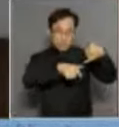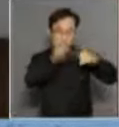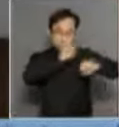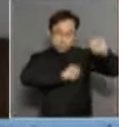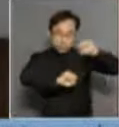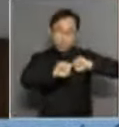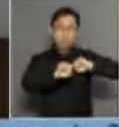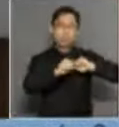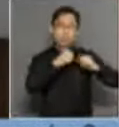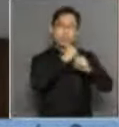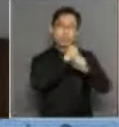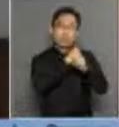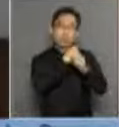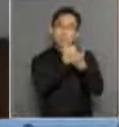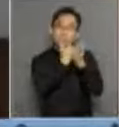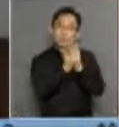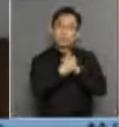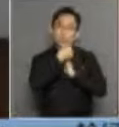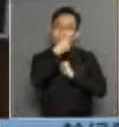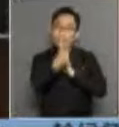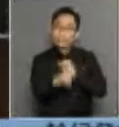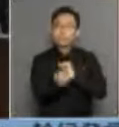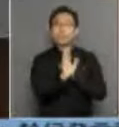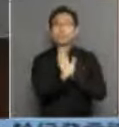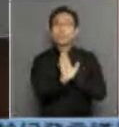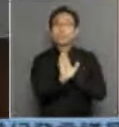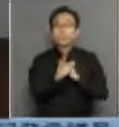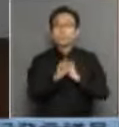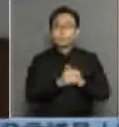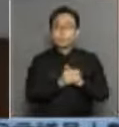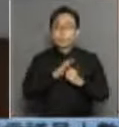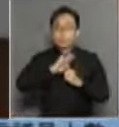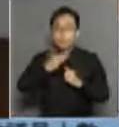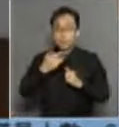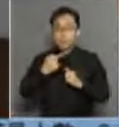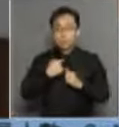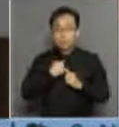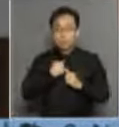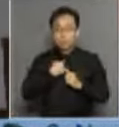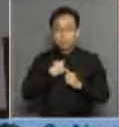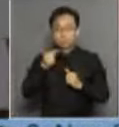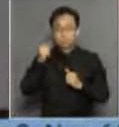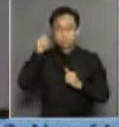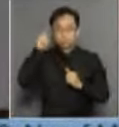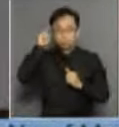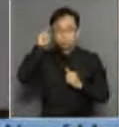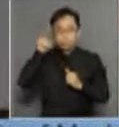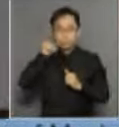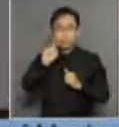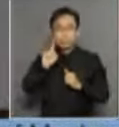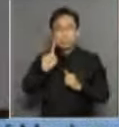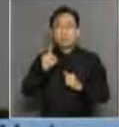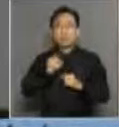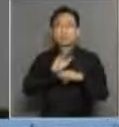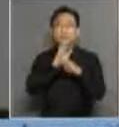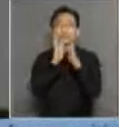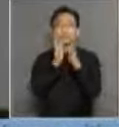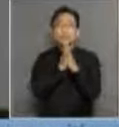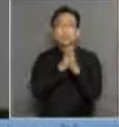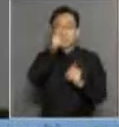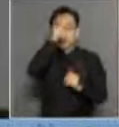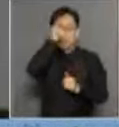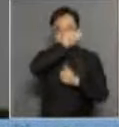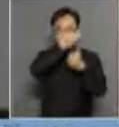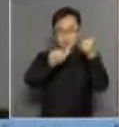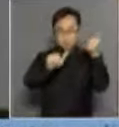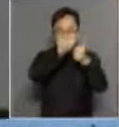多時間或者著墨太多。我想講一下一啲係成個行會，包